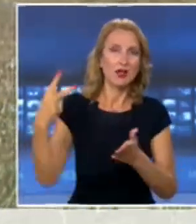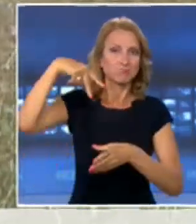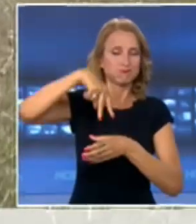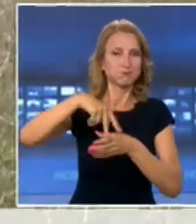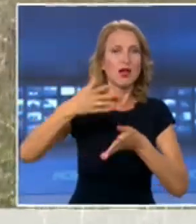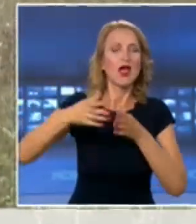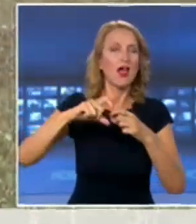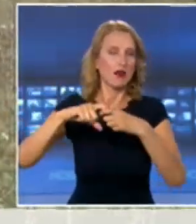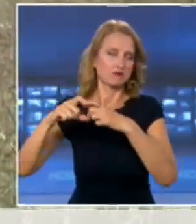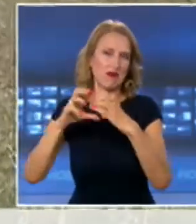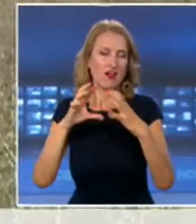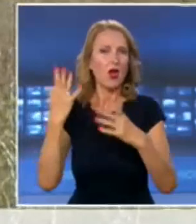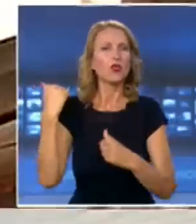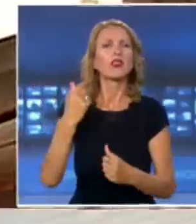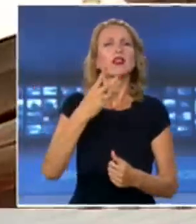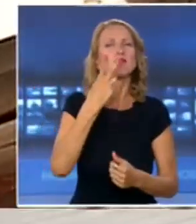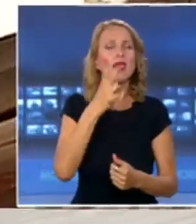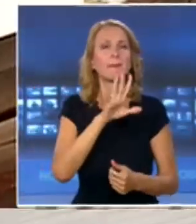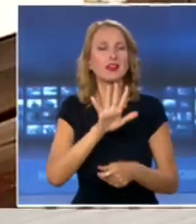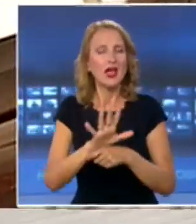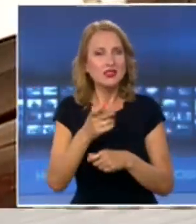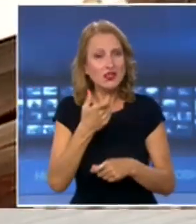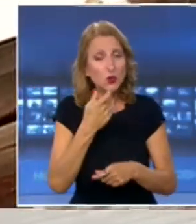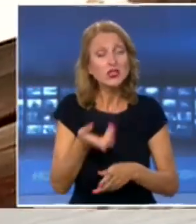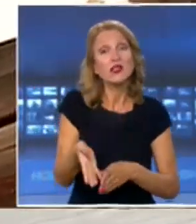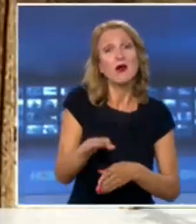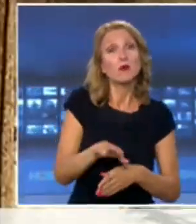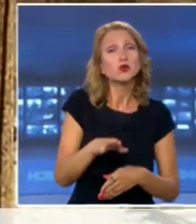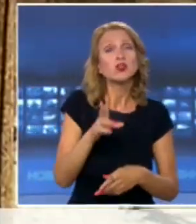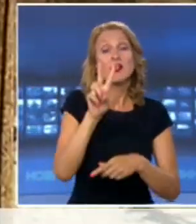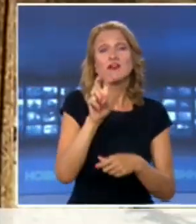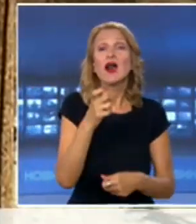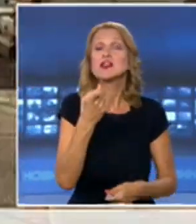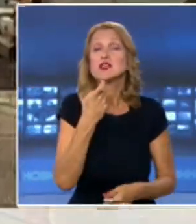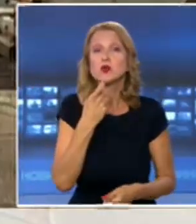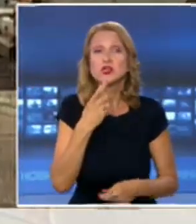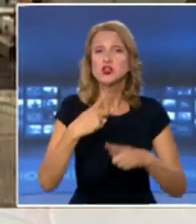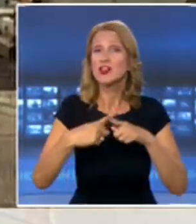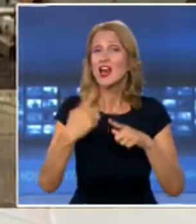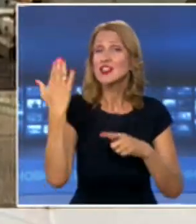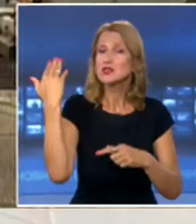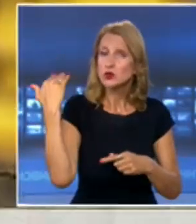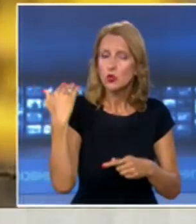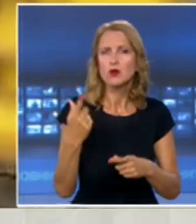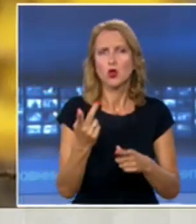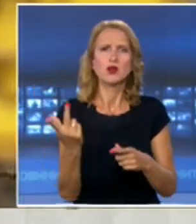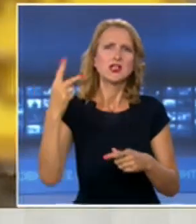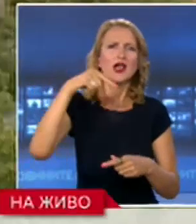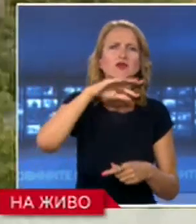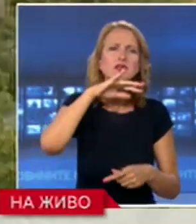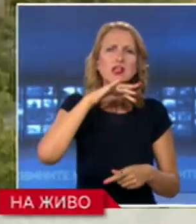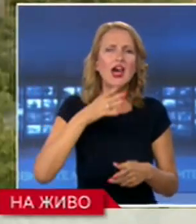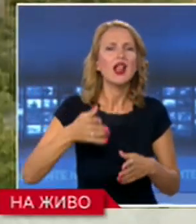От волтова дъга през 2015 загива и 20-годишният Христо, който се качва на локомотив в изоставено депо на гара